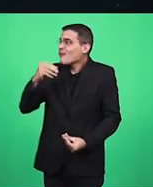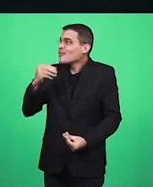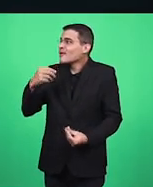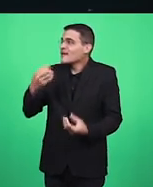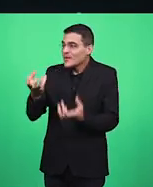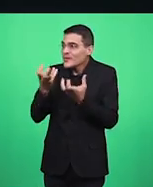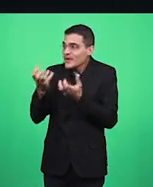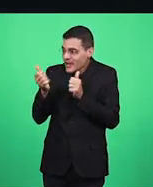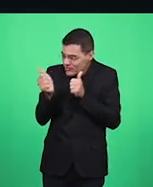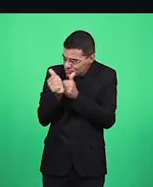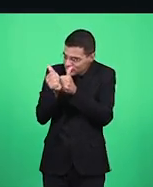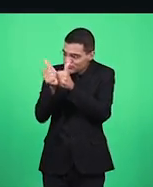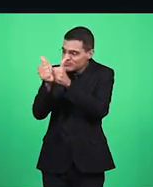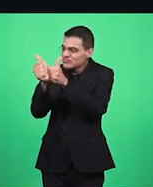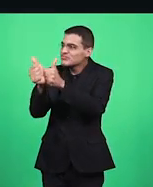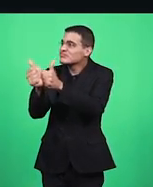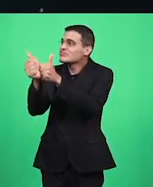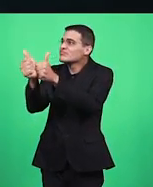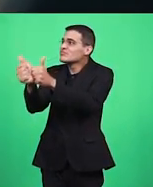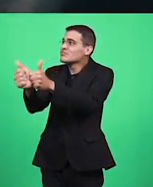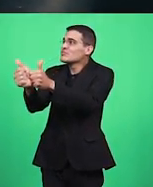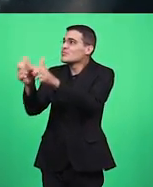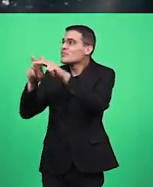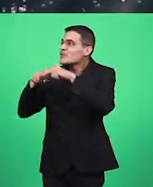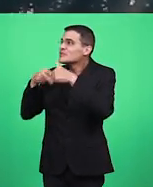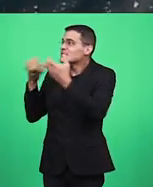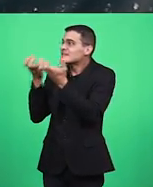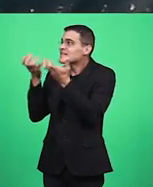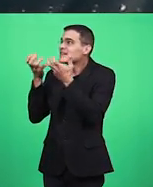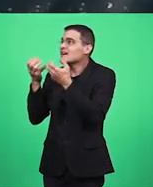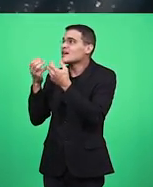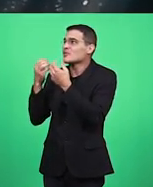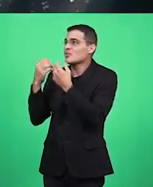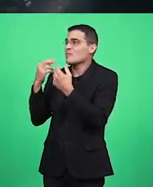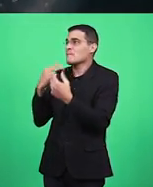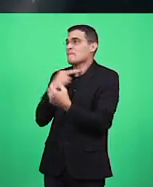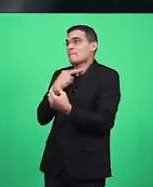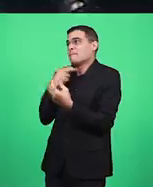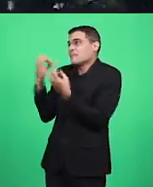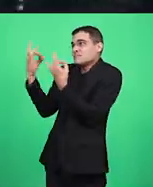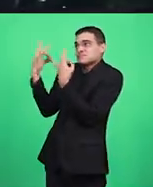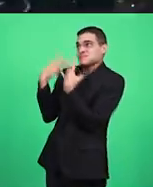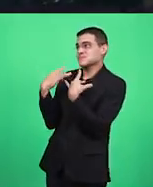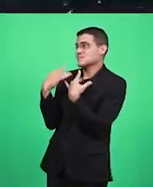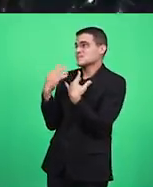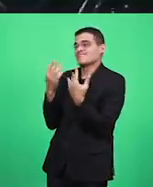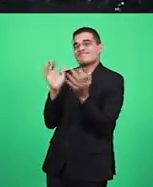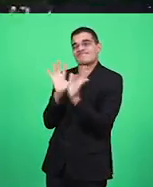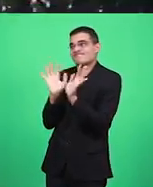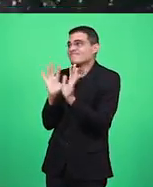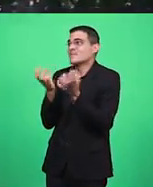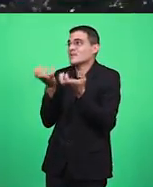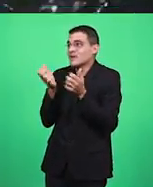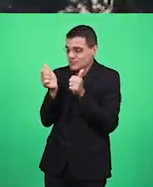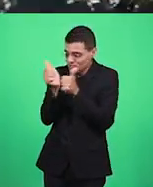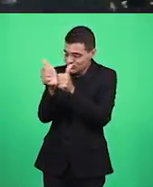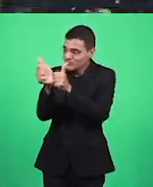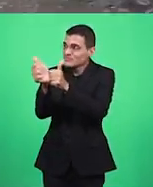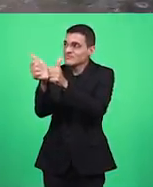проходят? Господь, я хочу следовать за ними. Не оставь меня